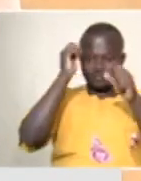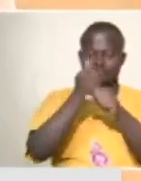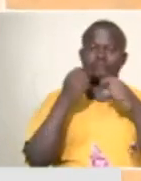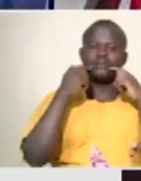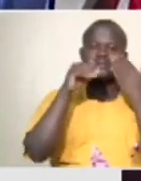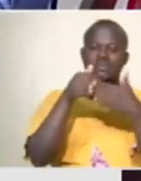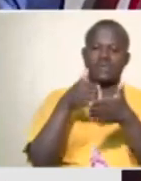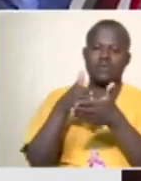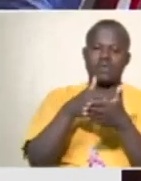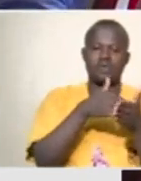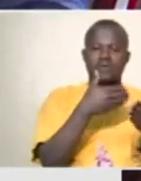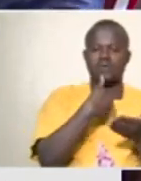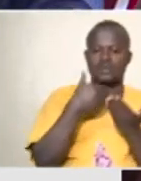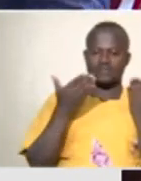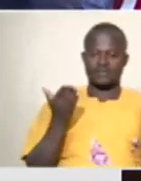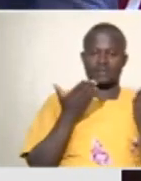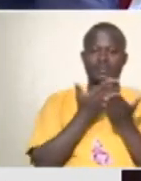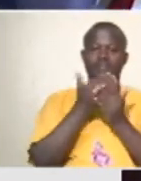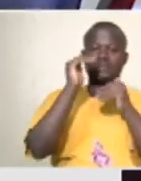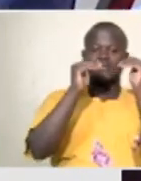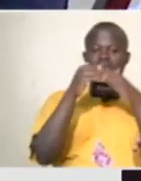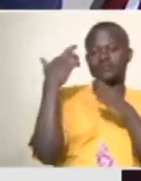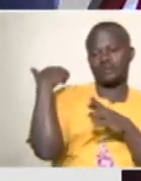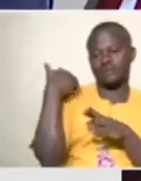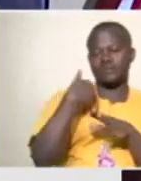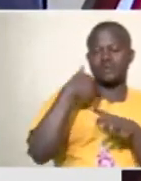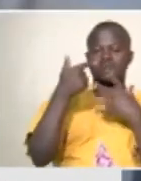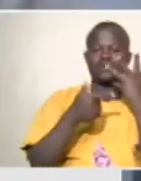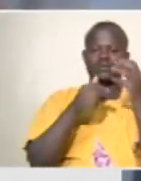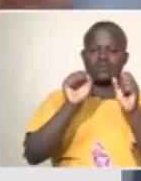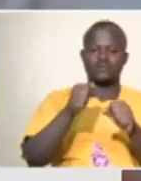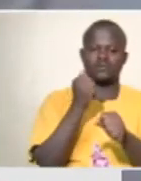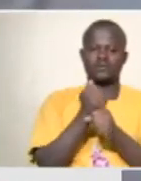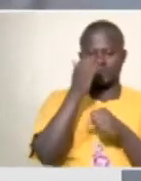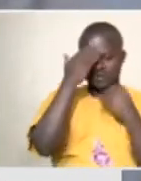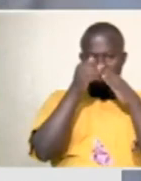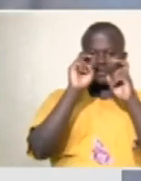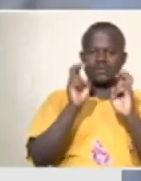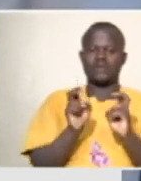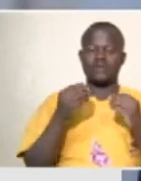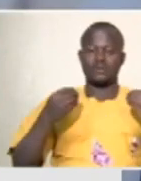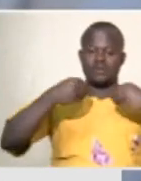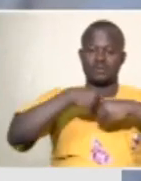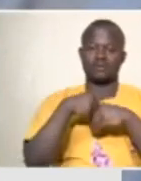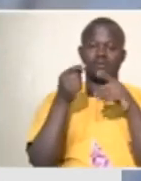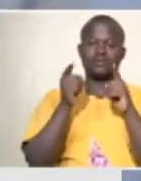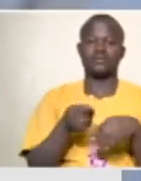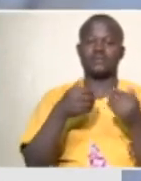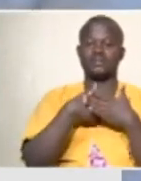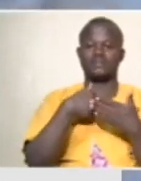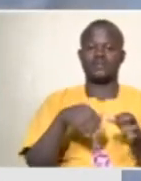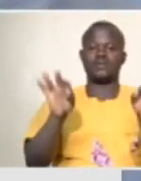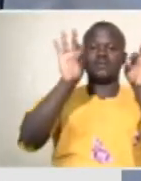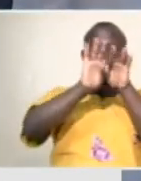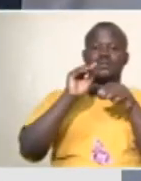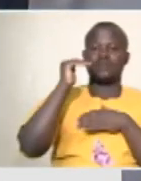ari imbogamizi bahura nazo basaba inzego bireba kugira icyo zakora kugira ngo izitisi zitugereho ziba zifite agaciro